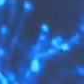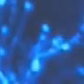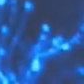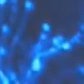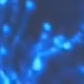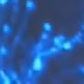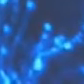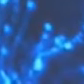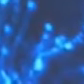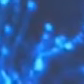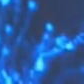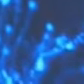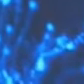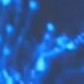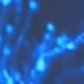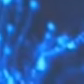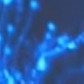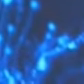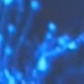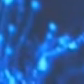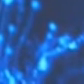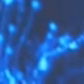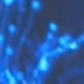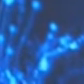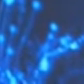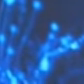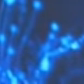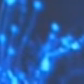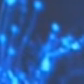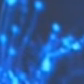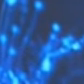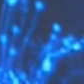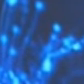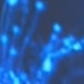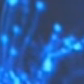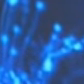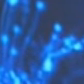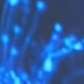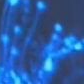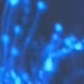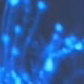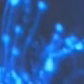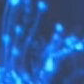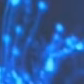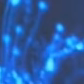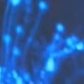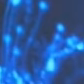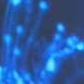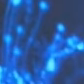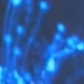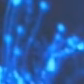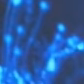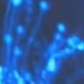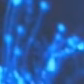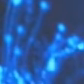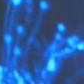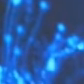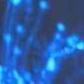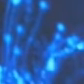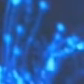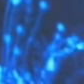nous recevons c'est pour nous même ce soir confirme le dans chaque vie